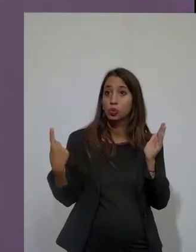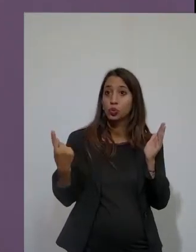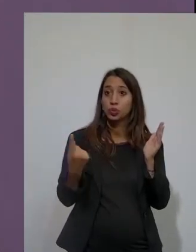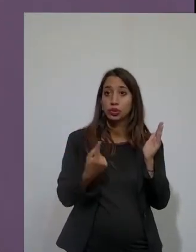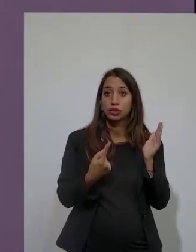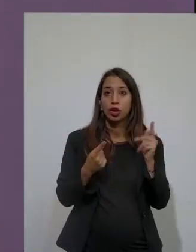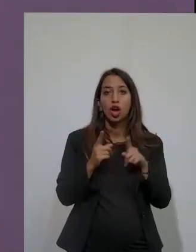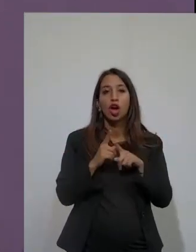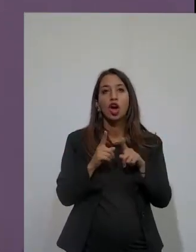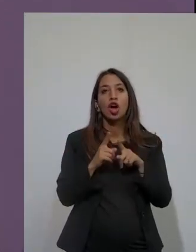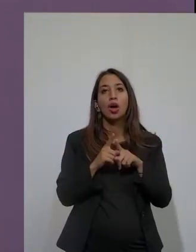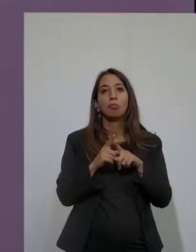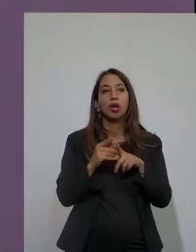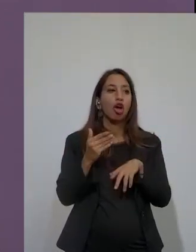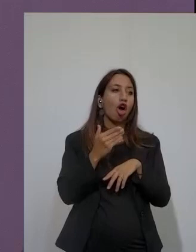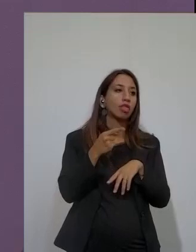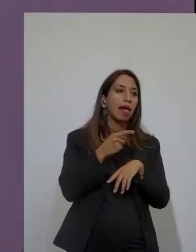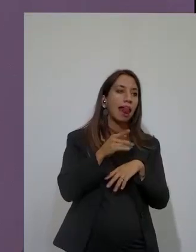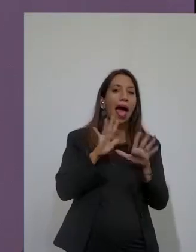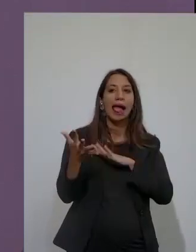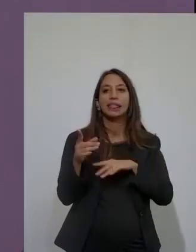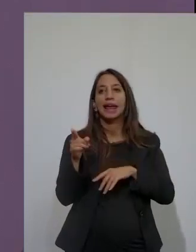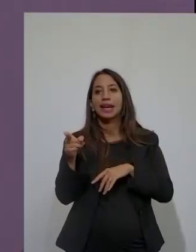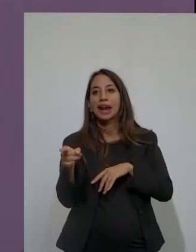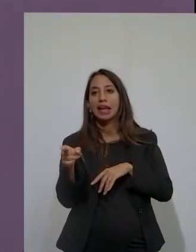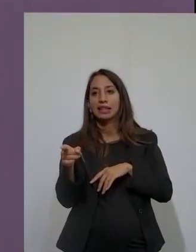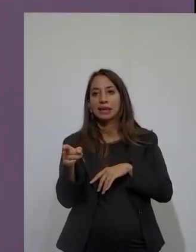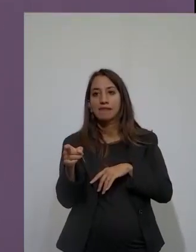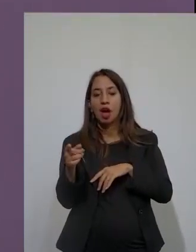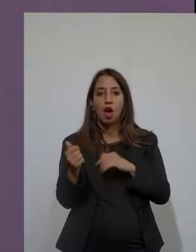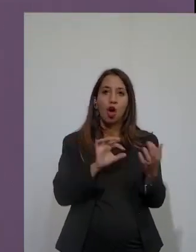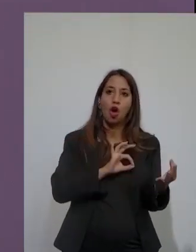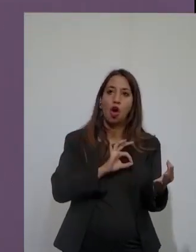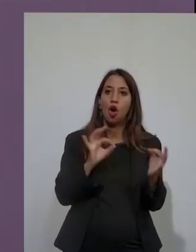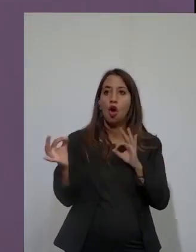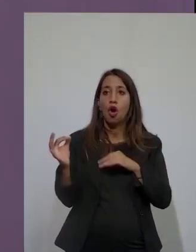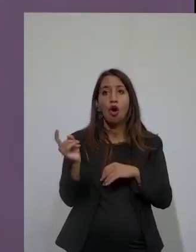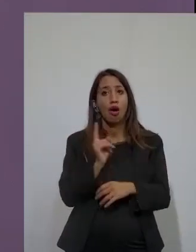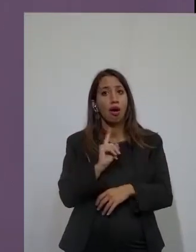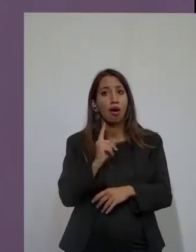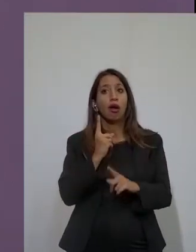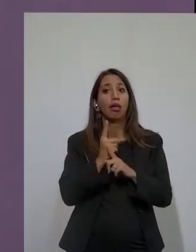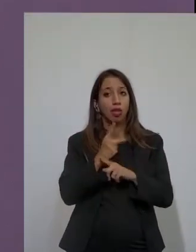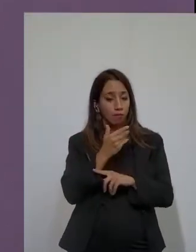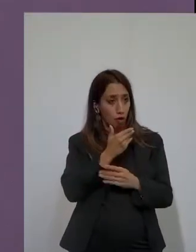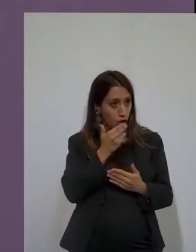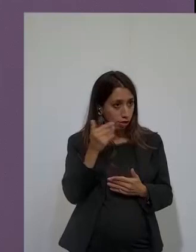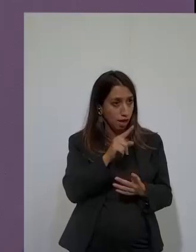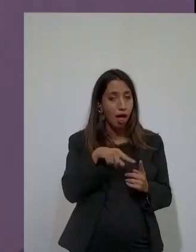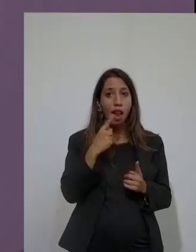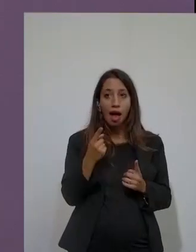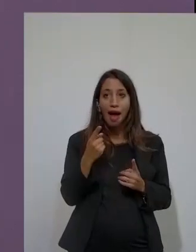essere un'alternativa agli hotel, devono esserci gli hotel e deve esserci i campeggi, i villaggi.